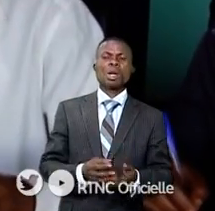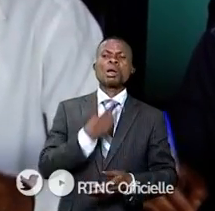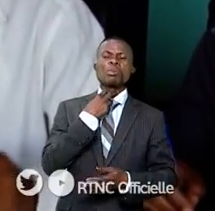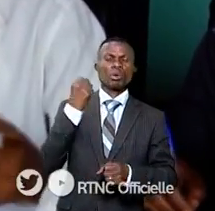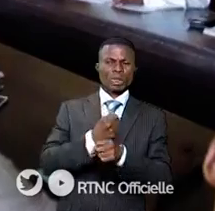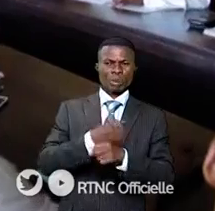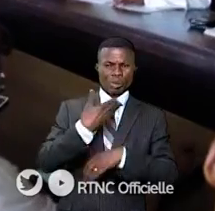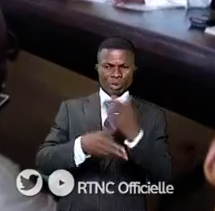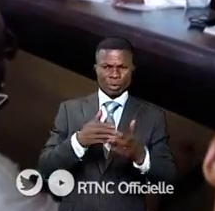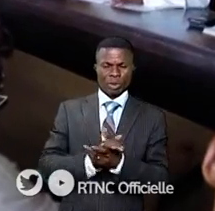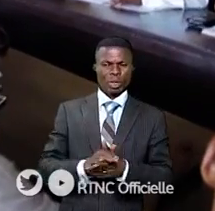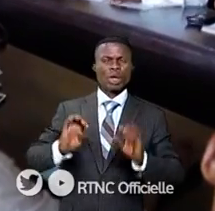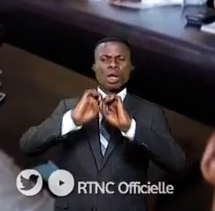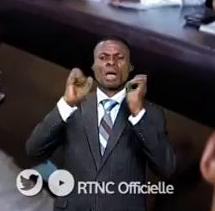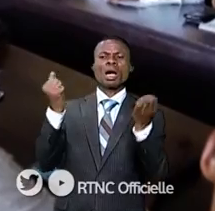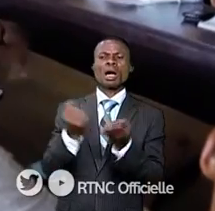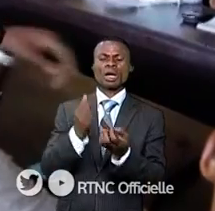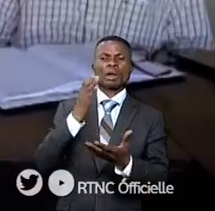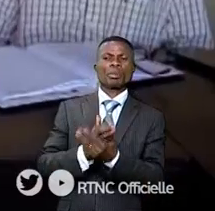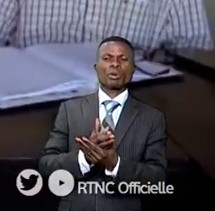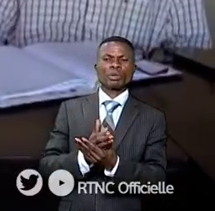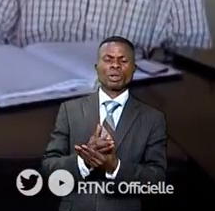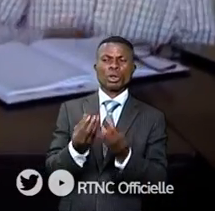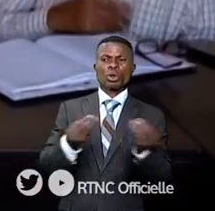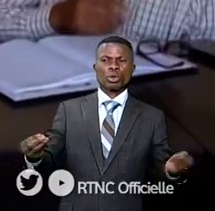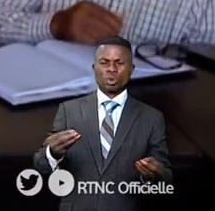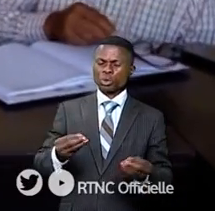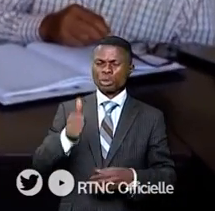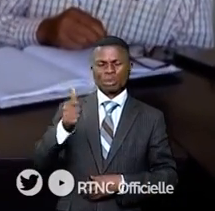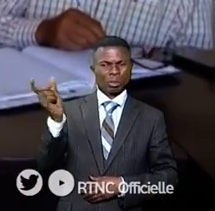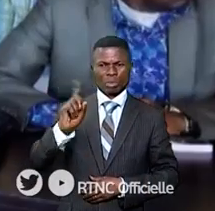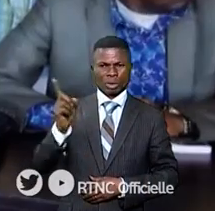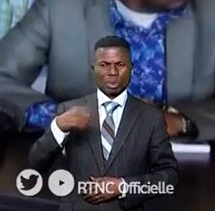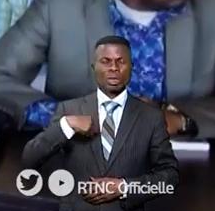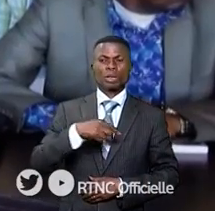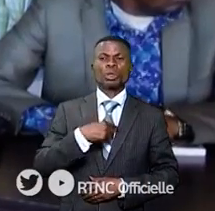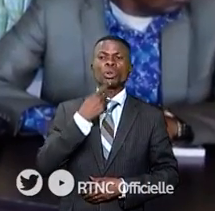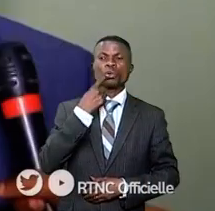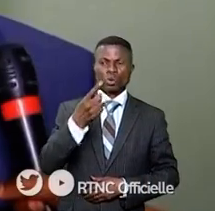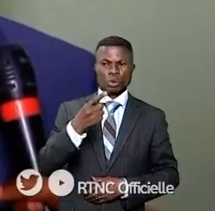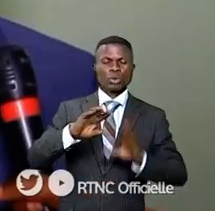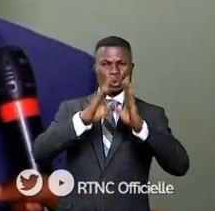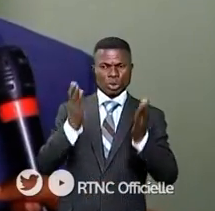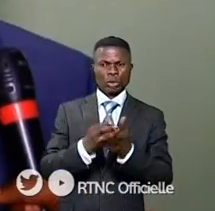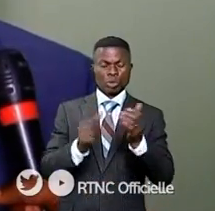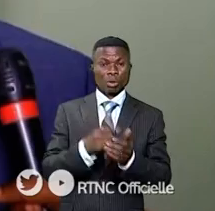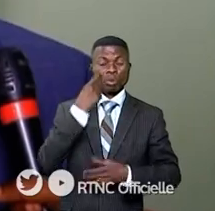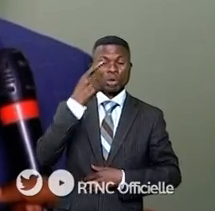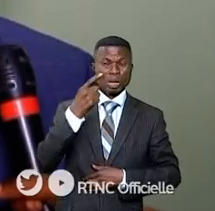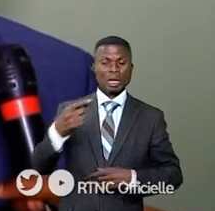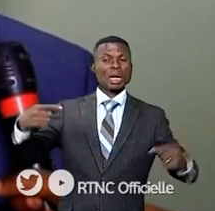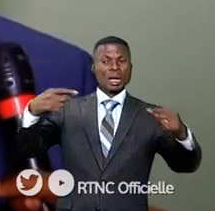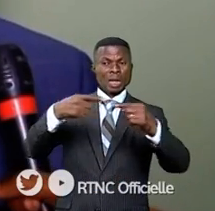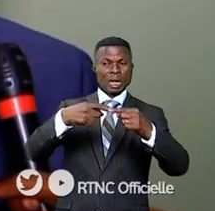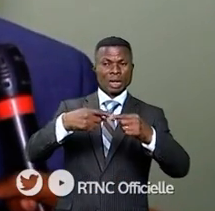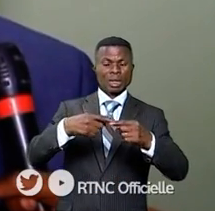réalisé par cette agence en contrat aux résultats moins probants. Nous devons dire à tous ceux qui suivent les matchs d'Alina Foot que